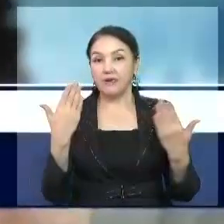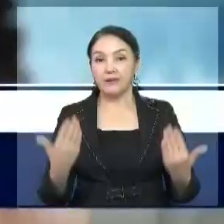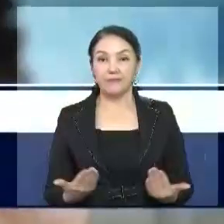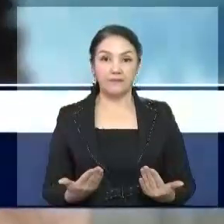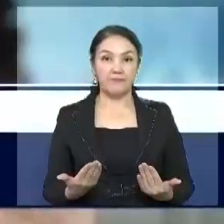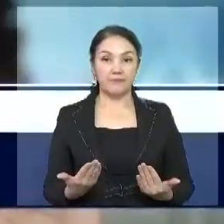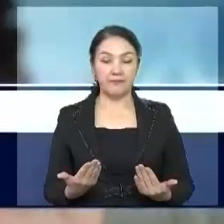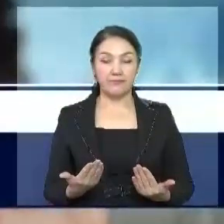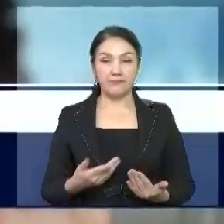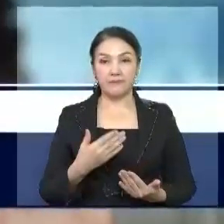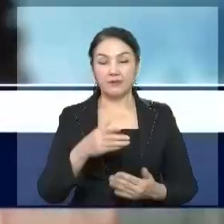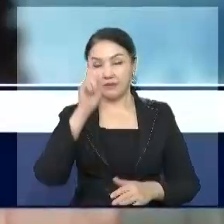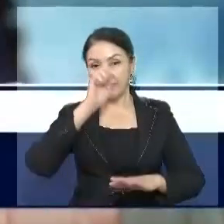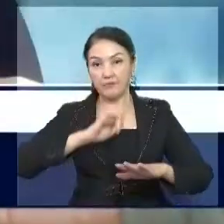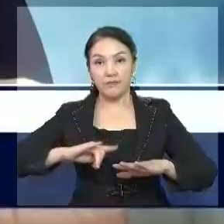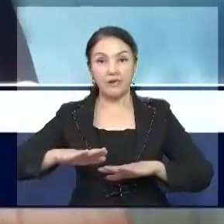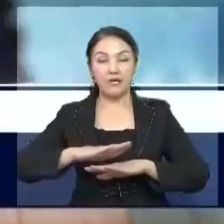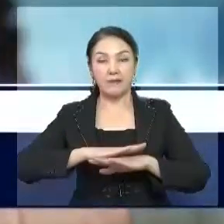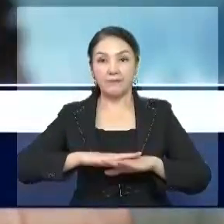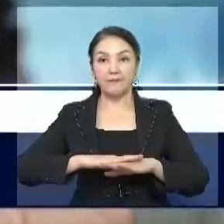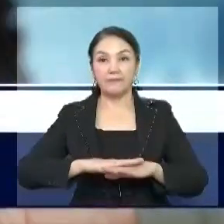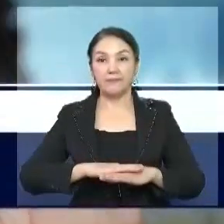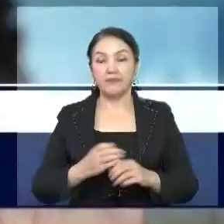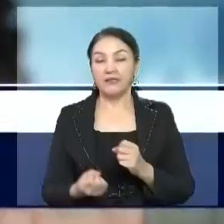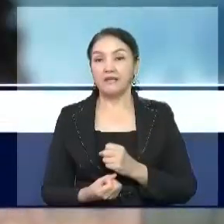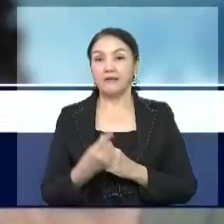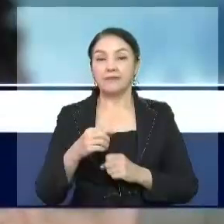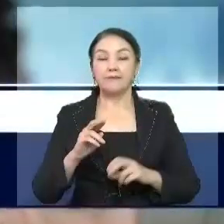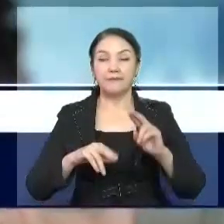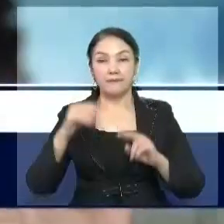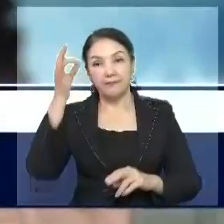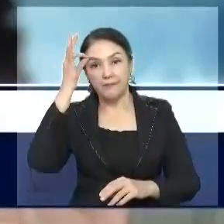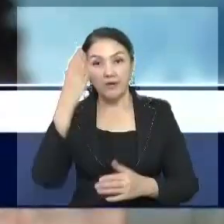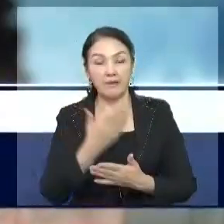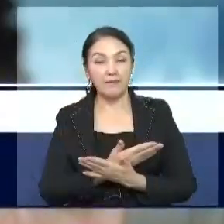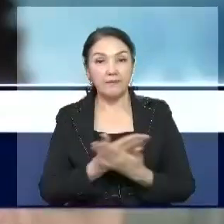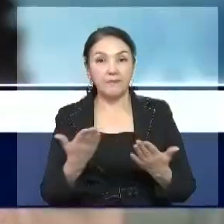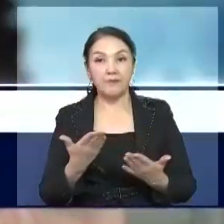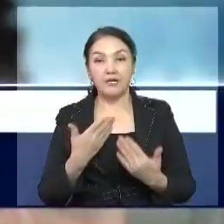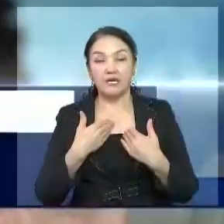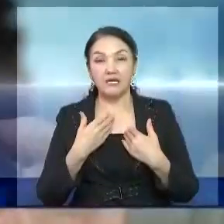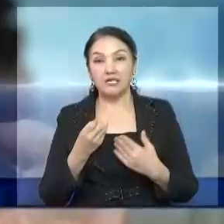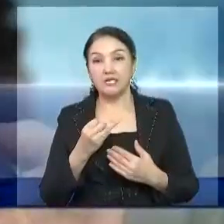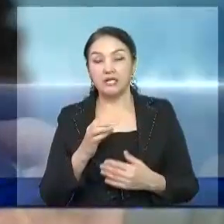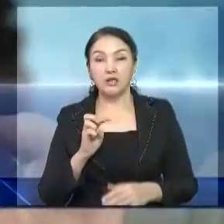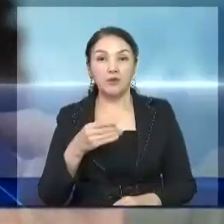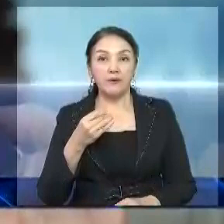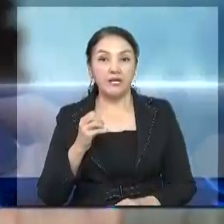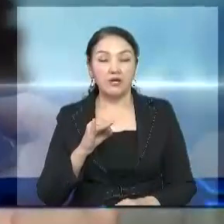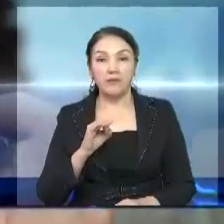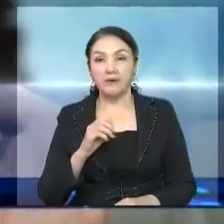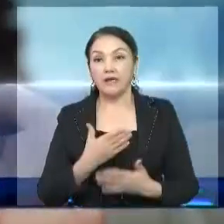в суверенном Казахстане воздвигается памятник в честь Сартай Батыр и